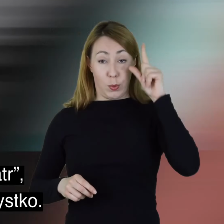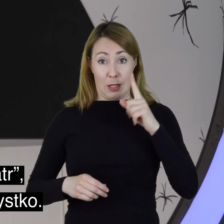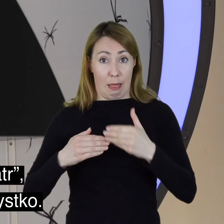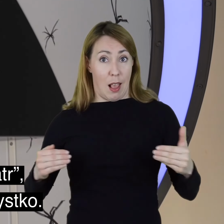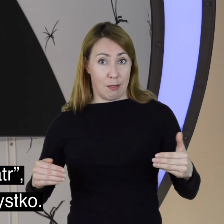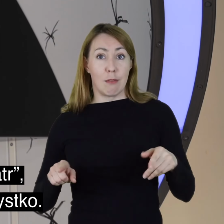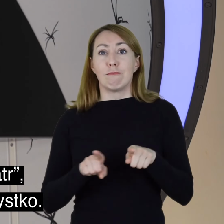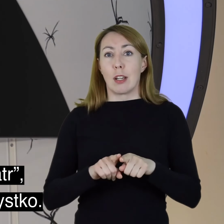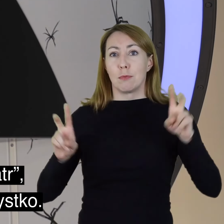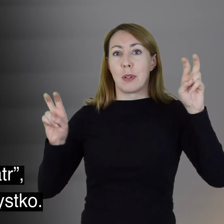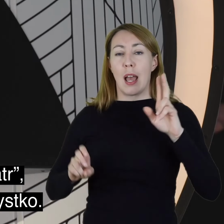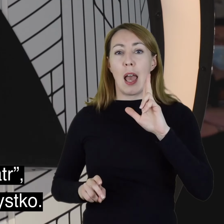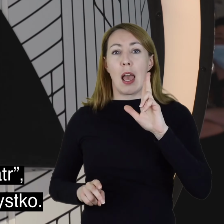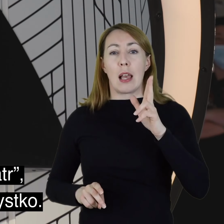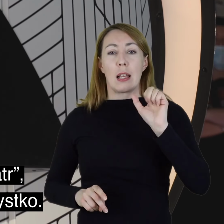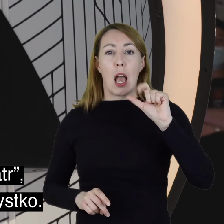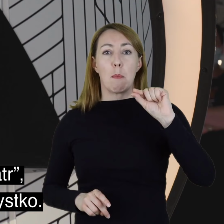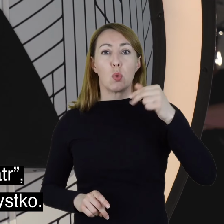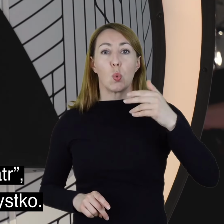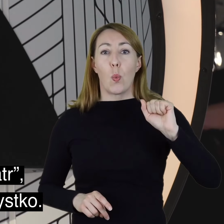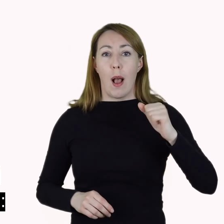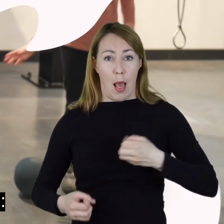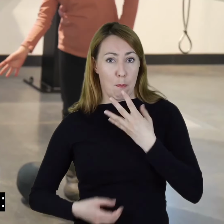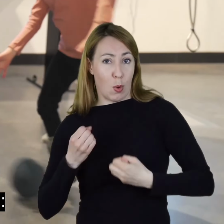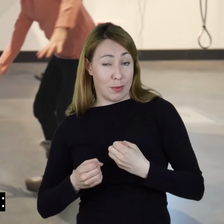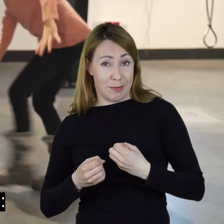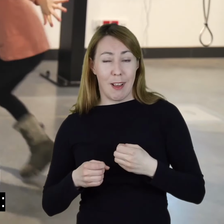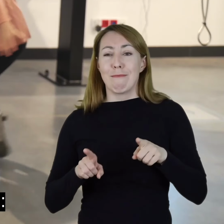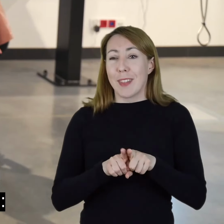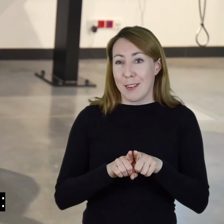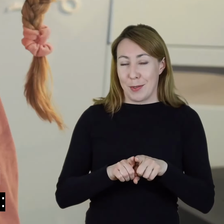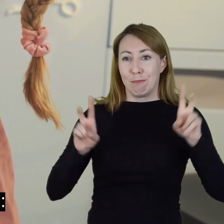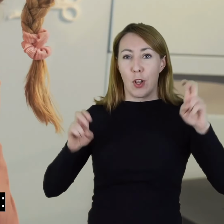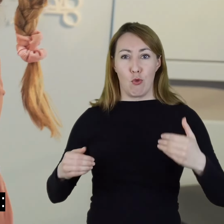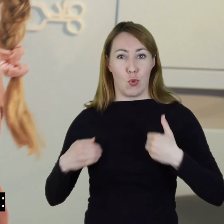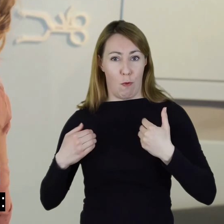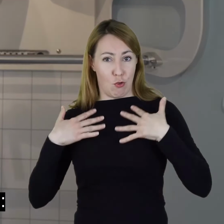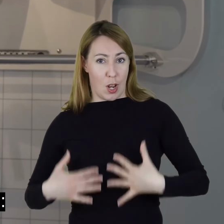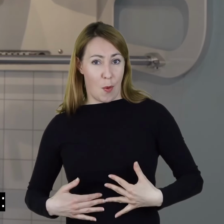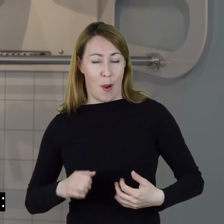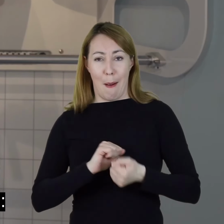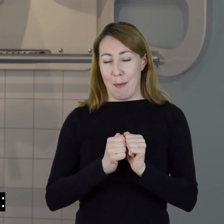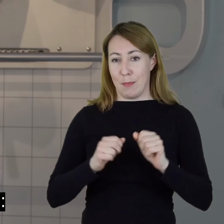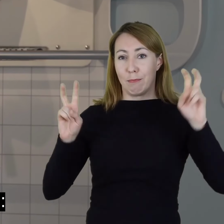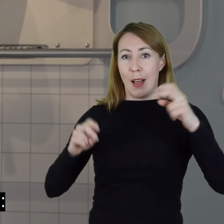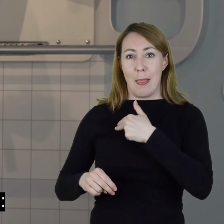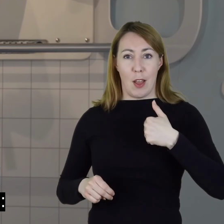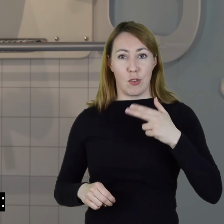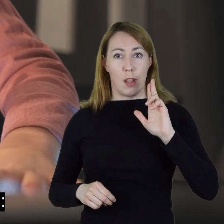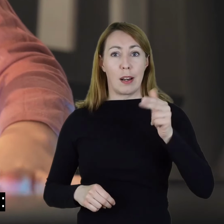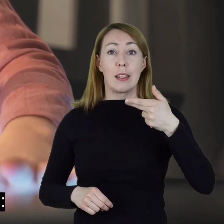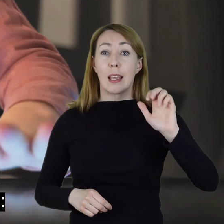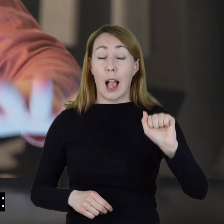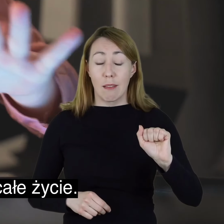Mamy też tak zwane kapsuły emocji. Ale to nie wszystko. W zdrowym ciele czy w naszej klinice dzieciaki i dorośli